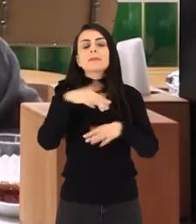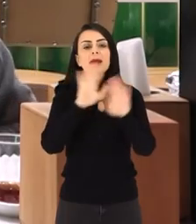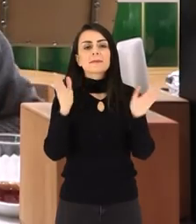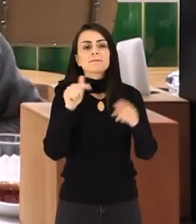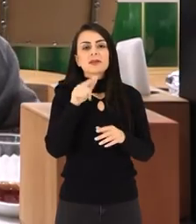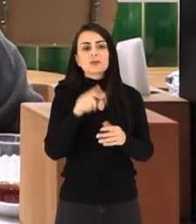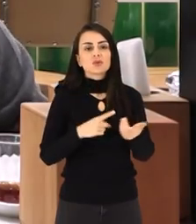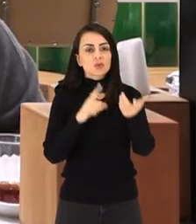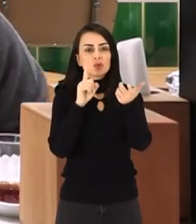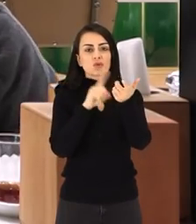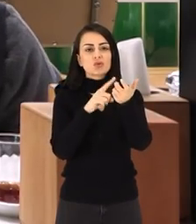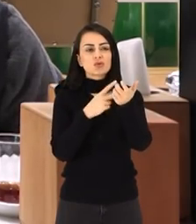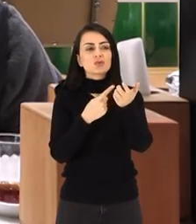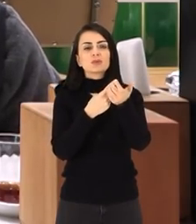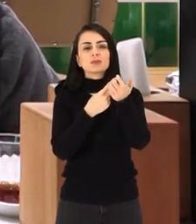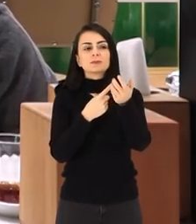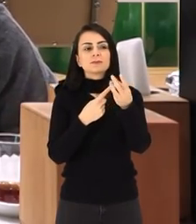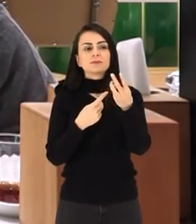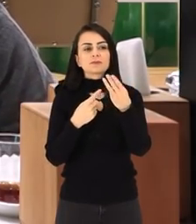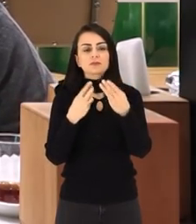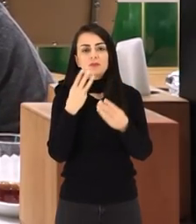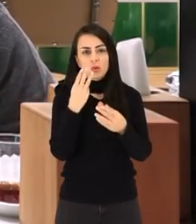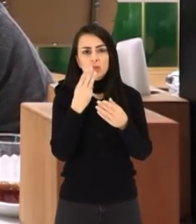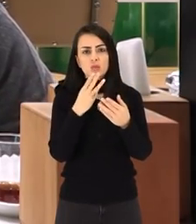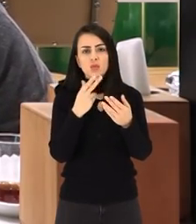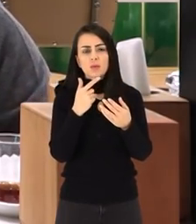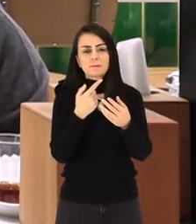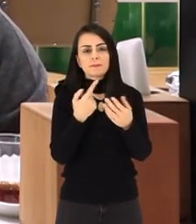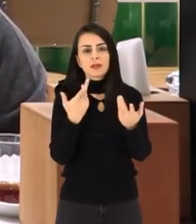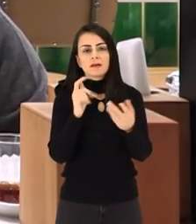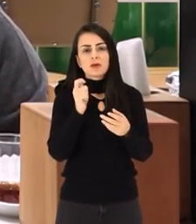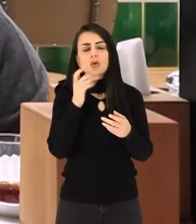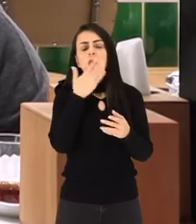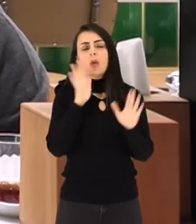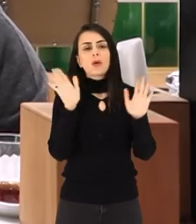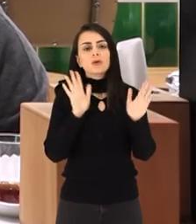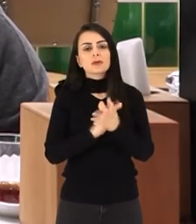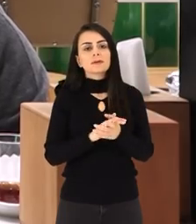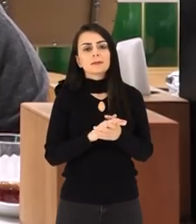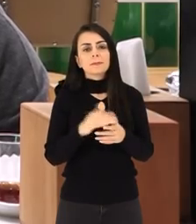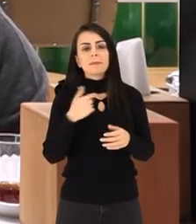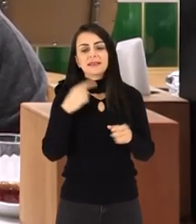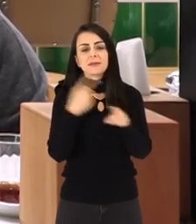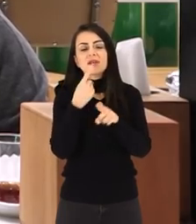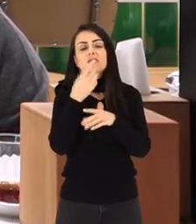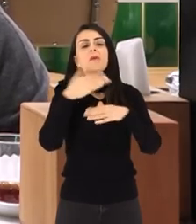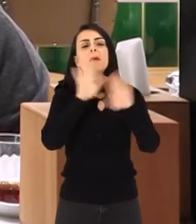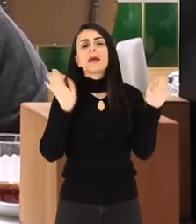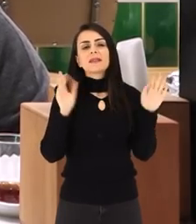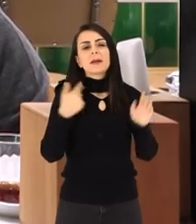Arkadaşımız. Şimdi şu üç parmağımızı... Üç mü? Ha öyle de bir kural mı var? Aslında yok. Hangi bunu şu anda üç? Ben attım. Bana böyle bir şey söylemediler biliyor